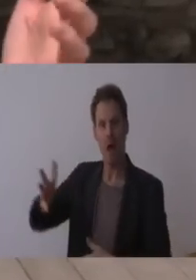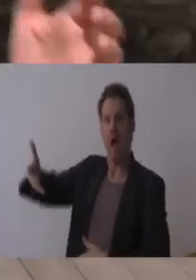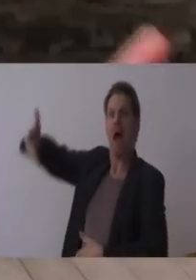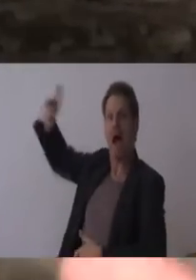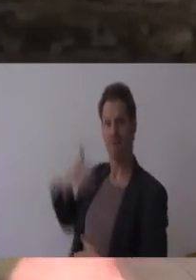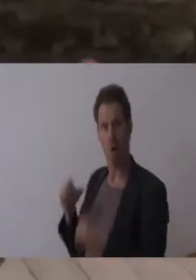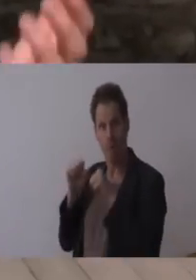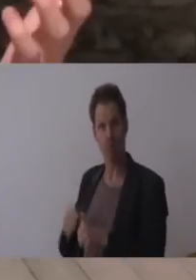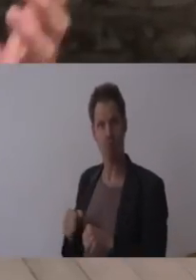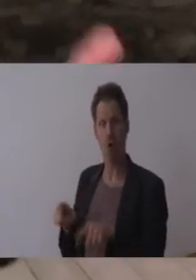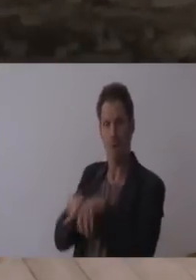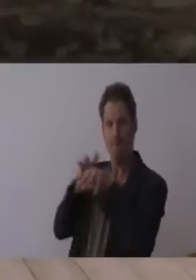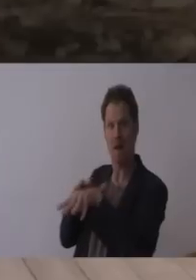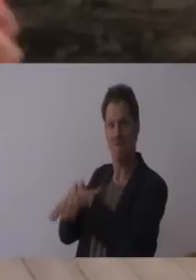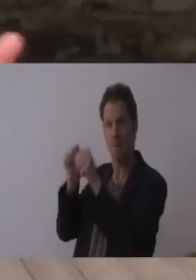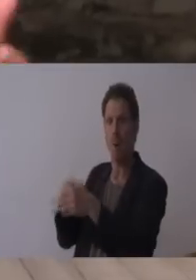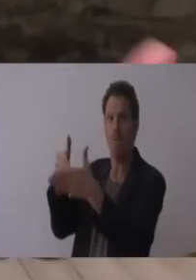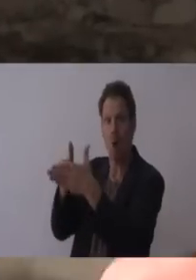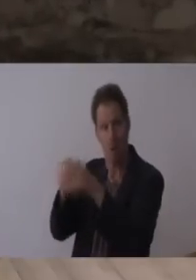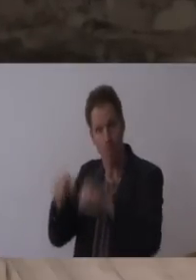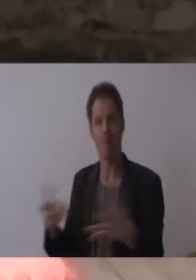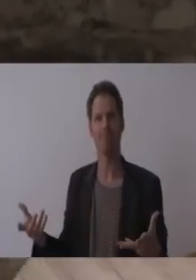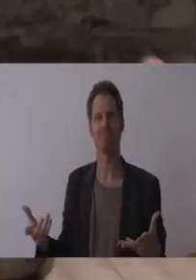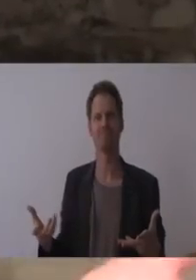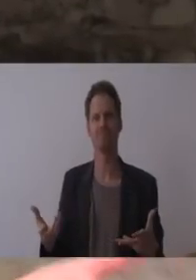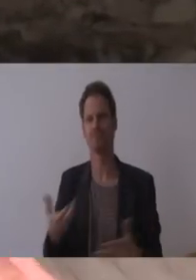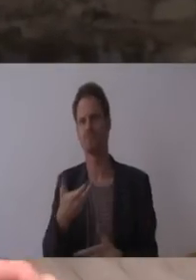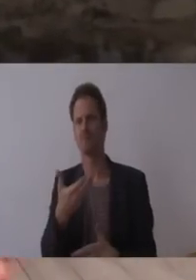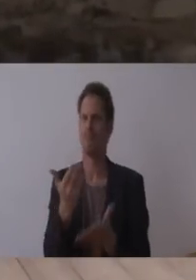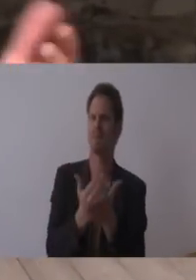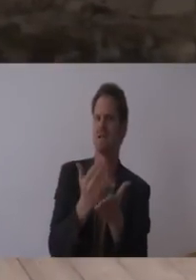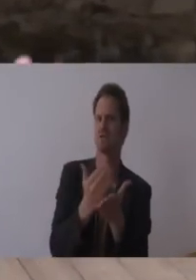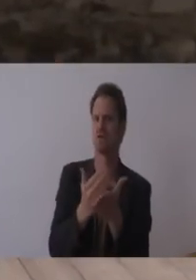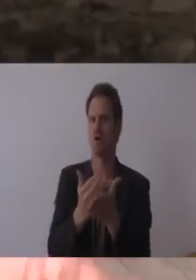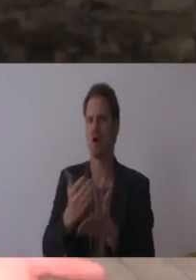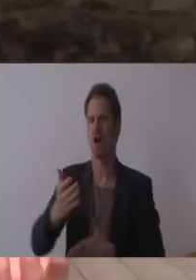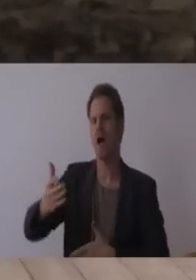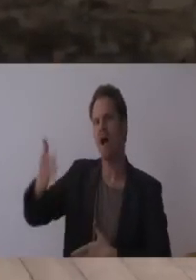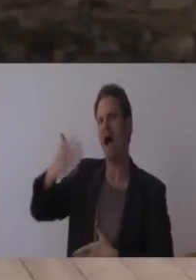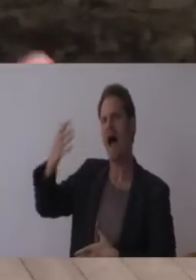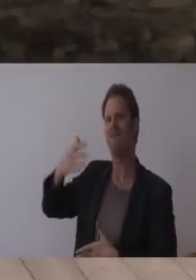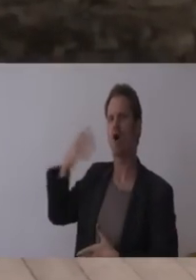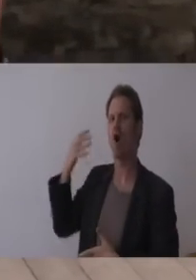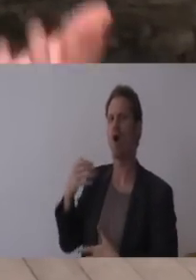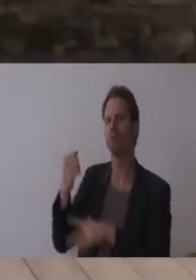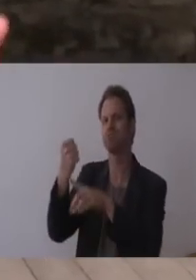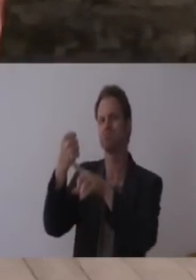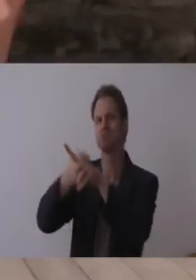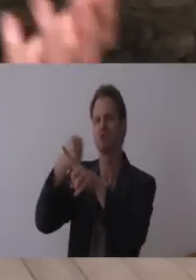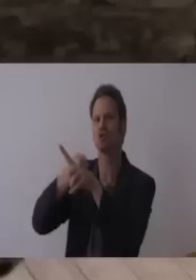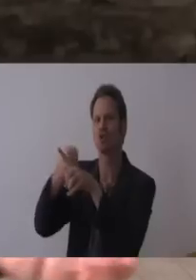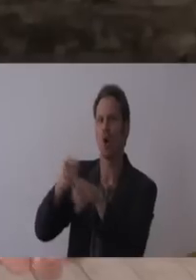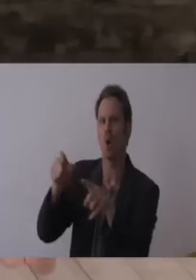était permis de manifester activement contre des chasses. Et c'est parce que des militants avant nous, de la